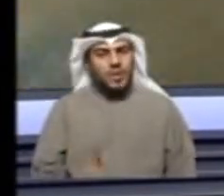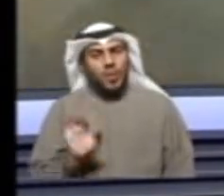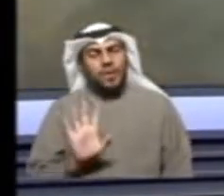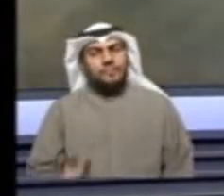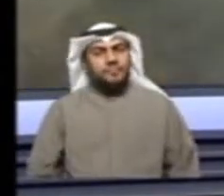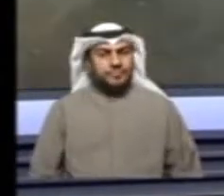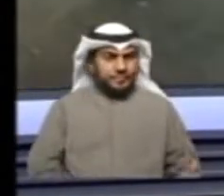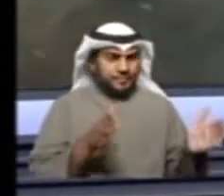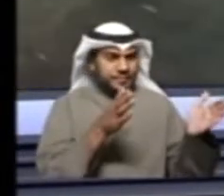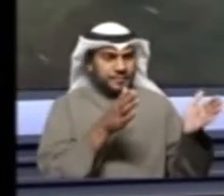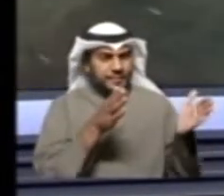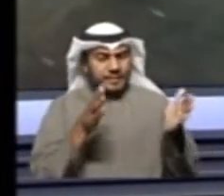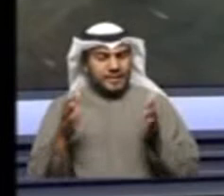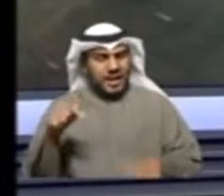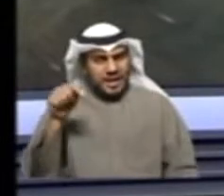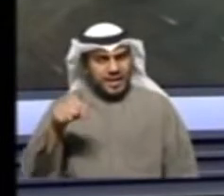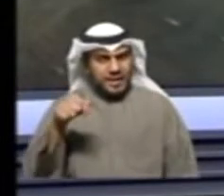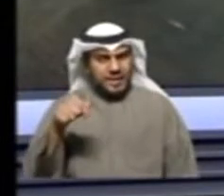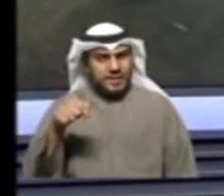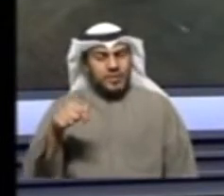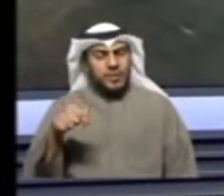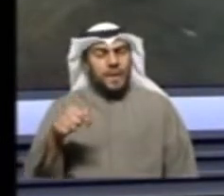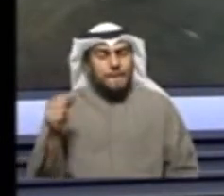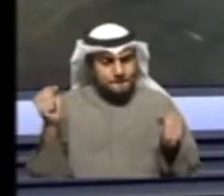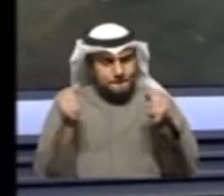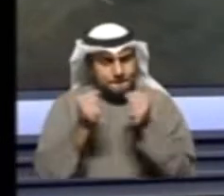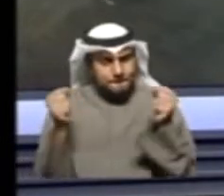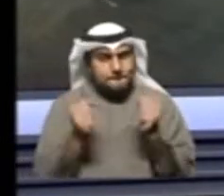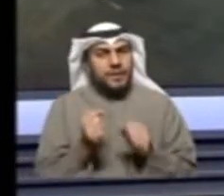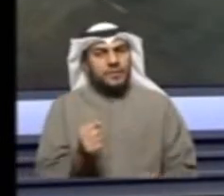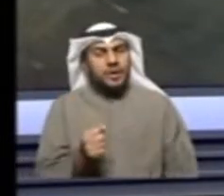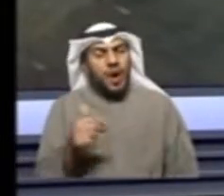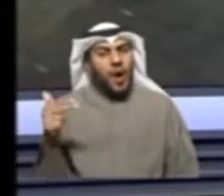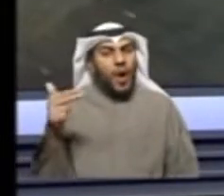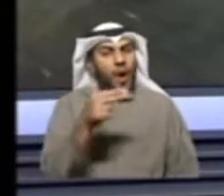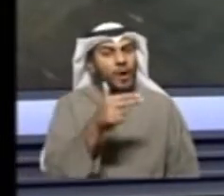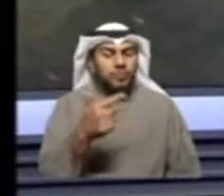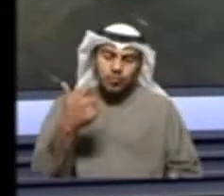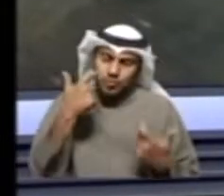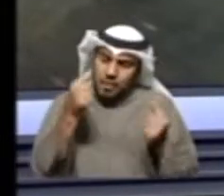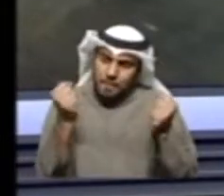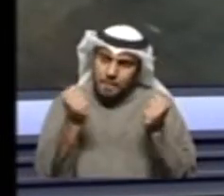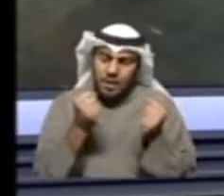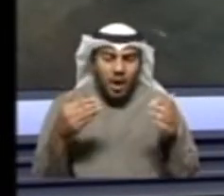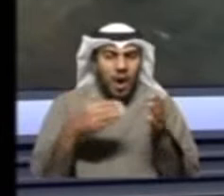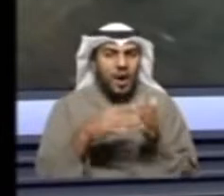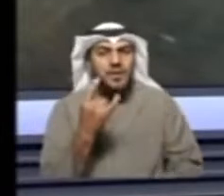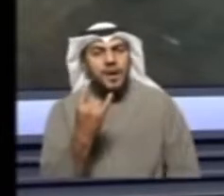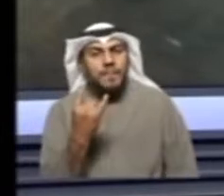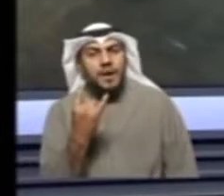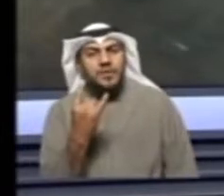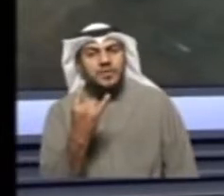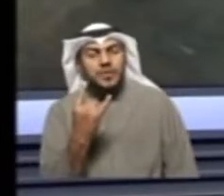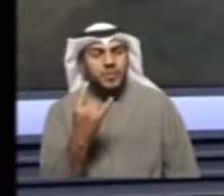المتوقع في منتصف هذه الليلة تستمر يعني الأجواء الباردة خاصة في المناطق الغربية من البلاد، متوقع أن تصل 10 درجات في منطقتي